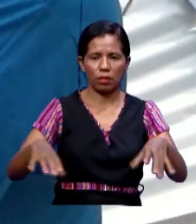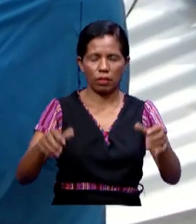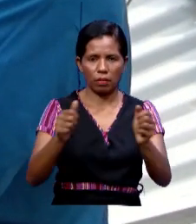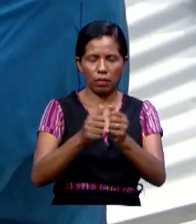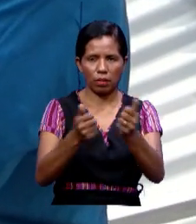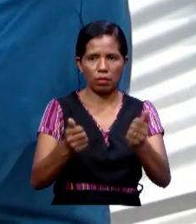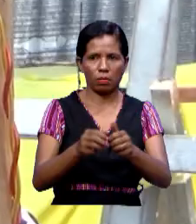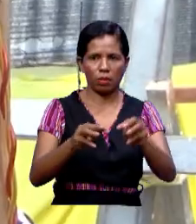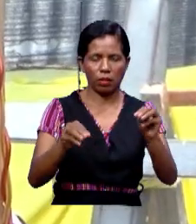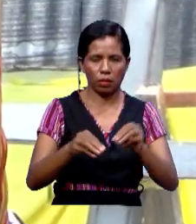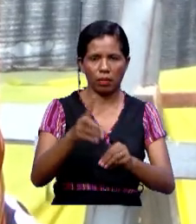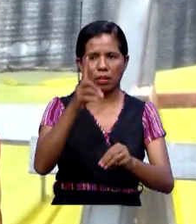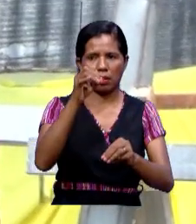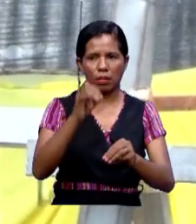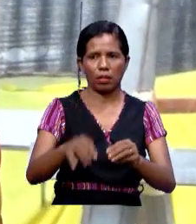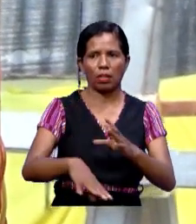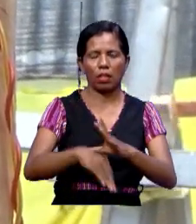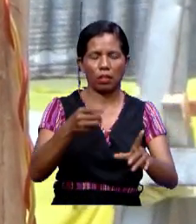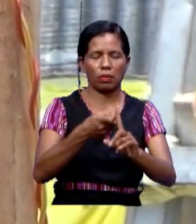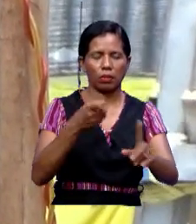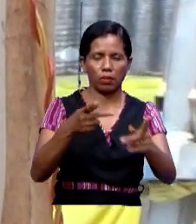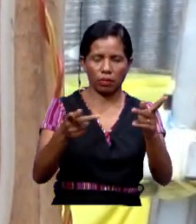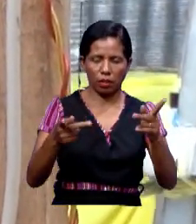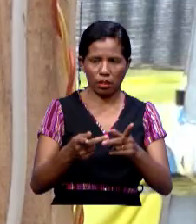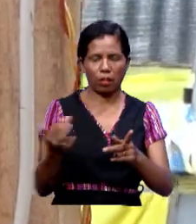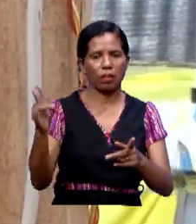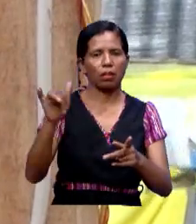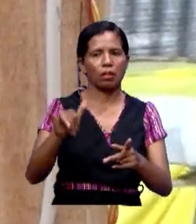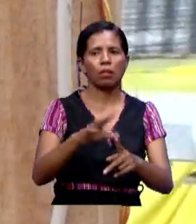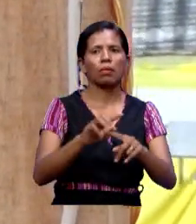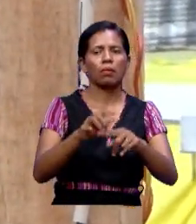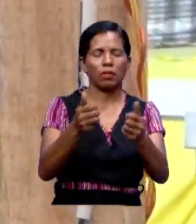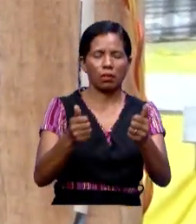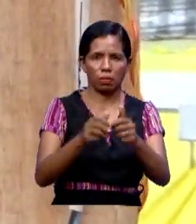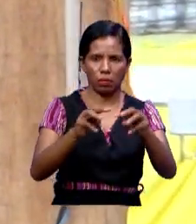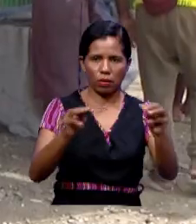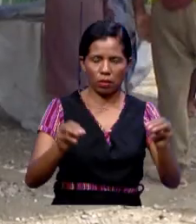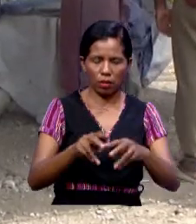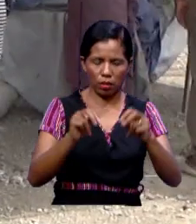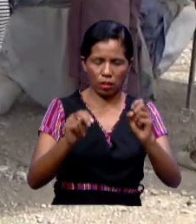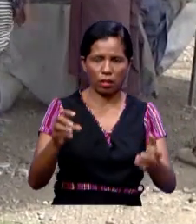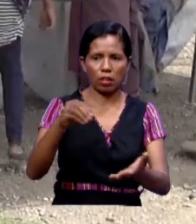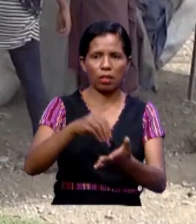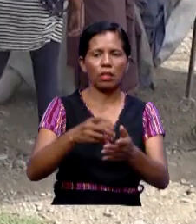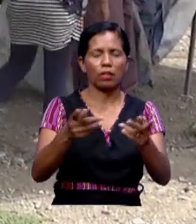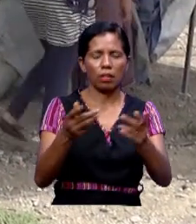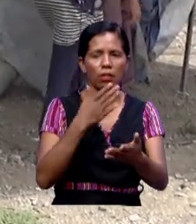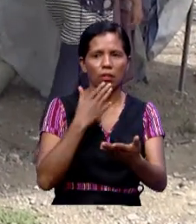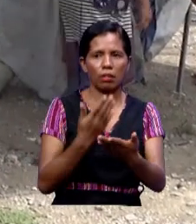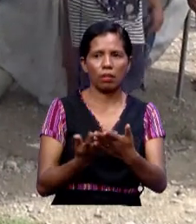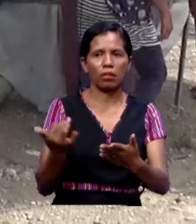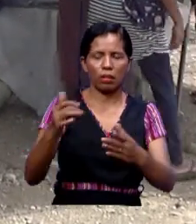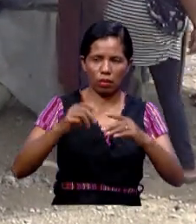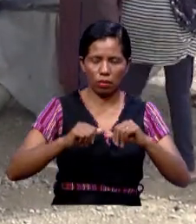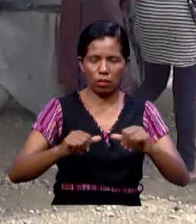autoridade municipio Dili hodi sai husi fating ne. Mai be autoridade municipio Dili tenge kria kondisau diak nune sira